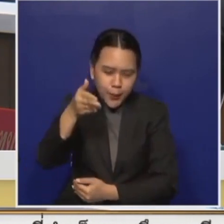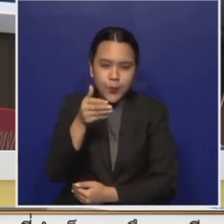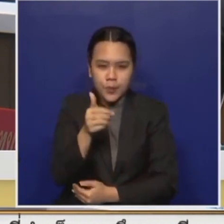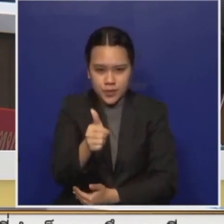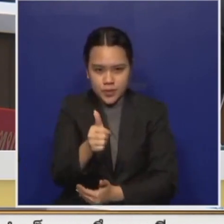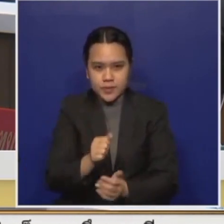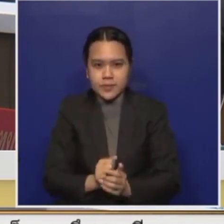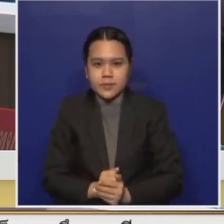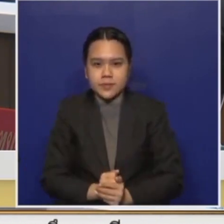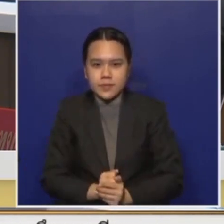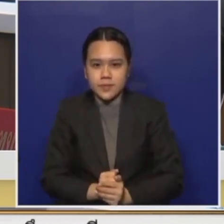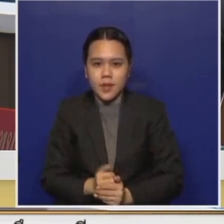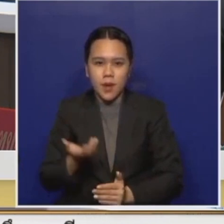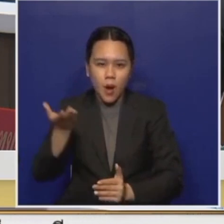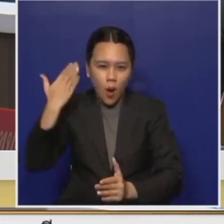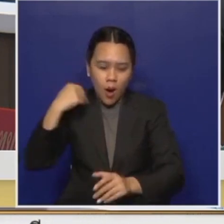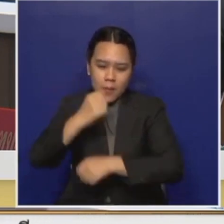สิงที่ผ่านมา 7-8 ปี